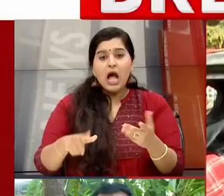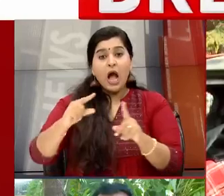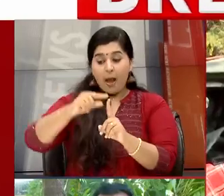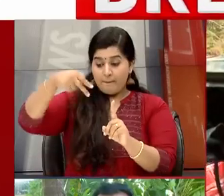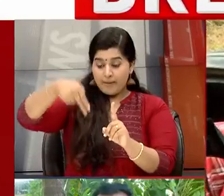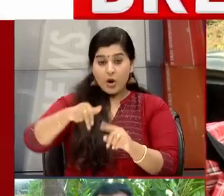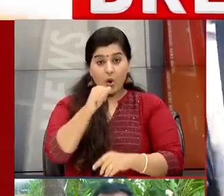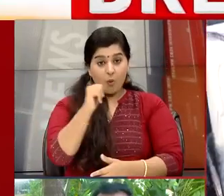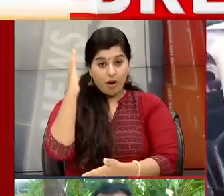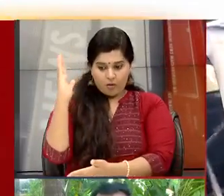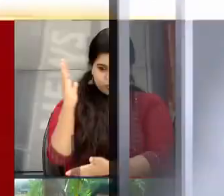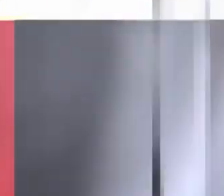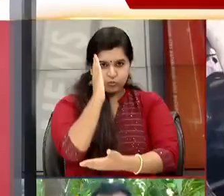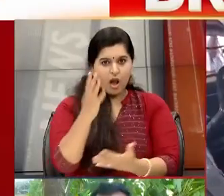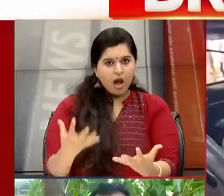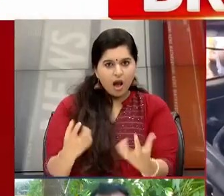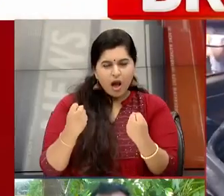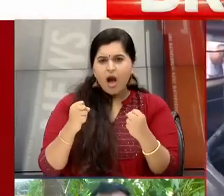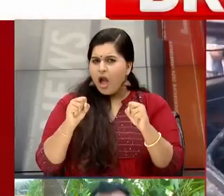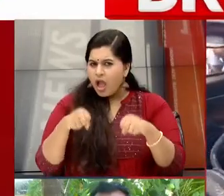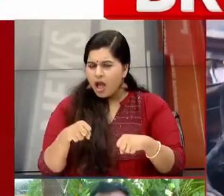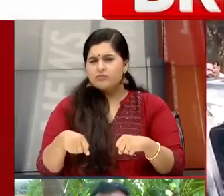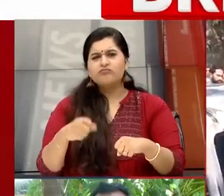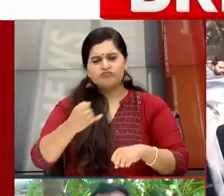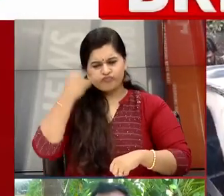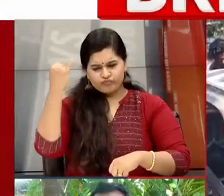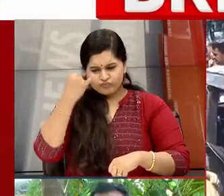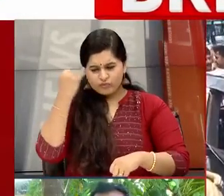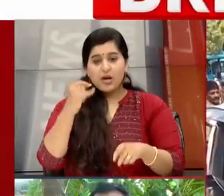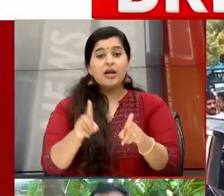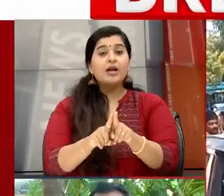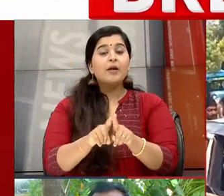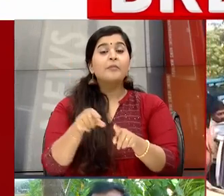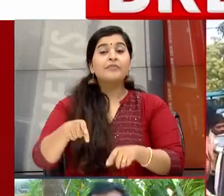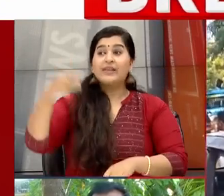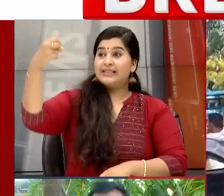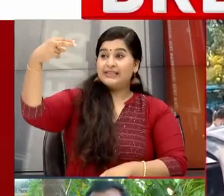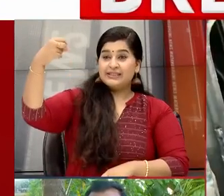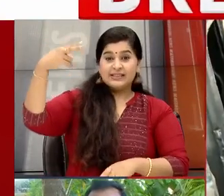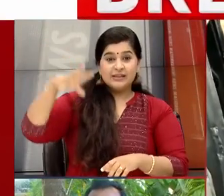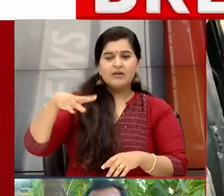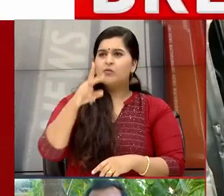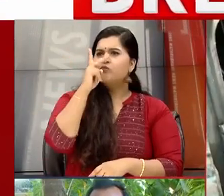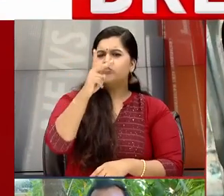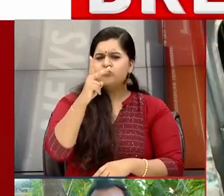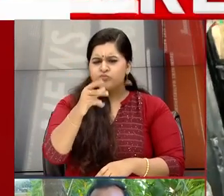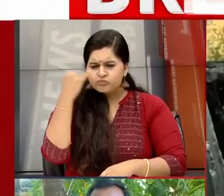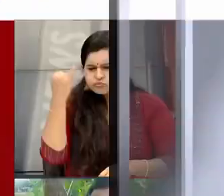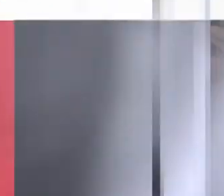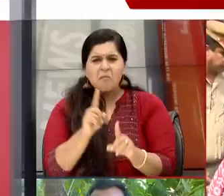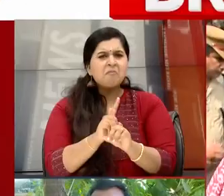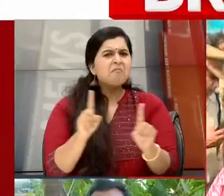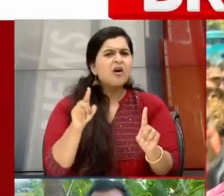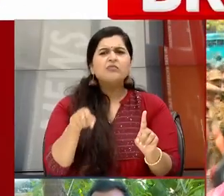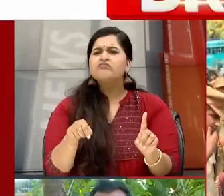പെട്രോൾ വാങ്ങിയോ എന്ന് സംബന്ധിച്ചൊരു അന്വേഷണം അവർ നടത്തിയിരുന്നു. പ്രത്യേകിച്ചും ഈ പെട്രോൾ പമ്പുകളിലെ CCTV കേന്ദ്രീകരിച്ചായിരുന്നു അന്വേഷണം. പക്ഷേ ഒരു പെട്രോൾ